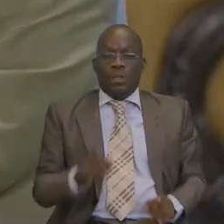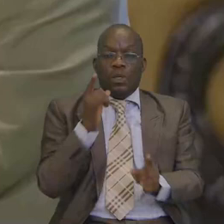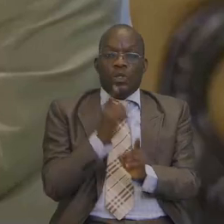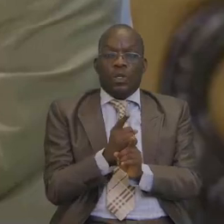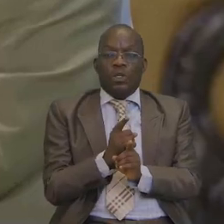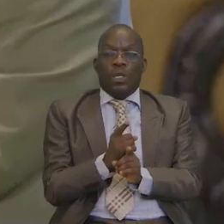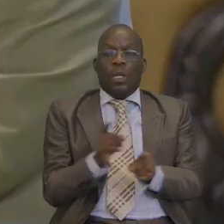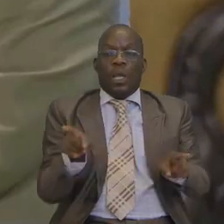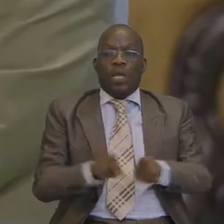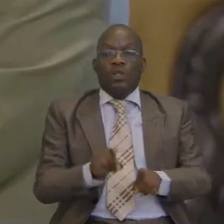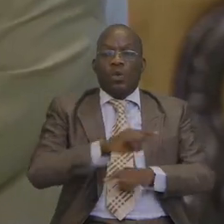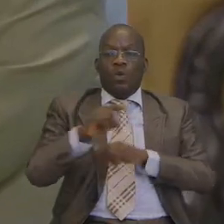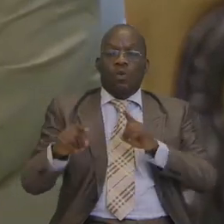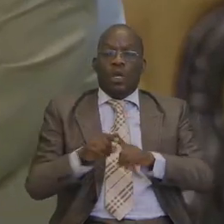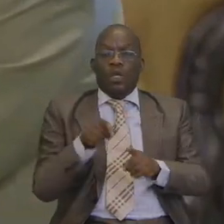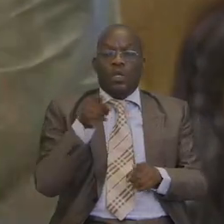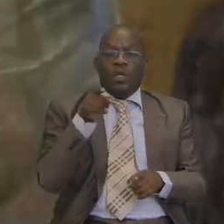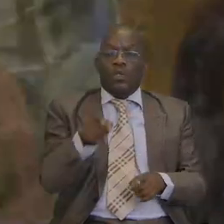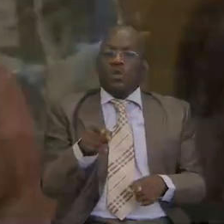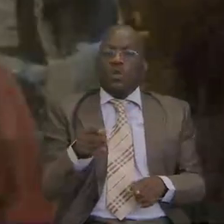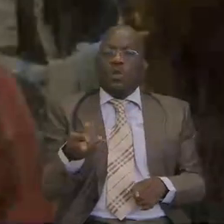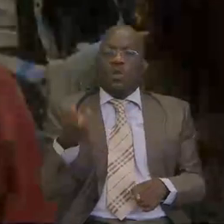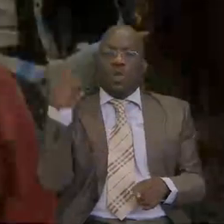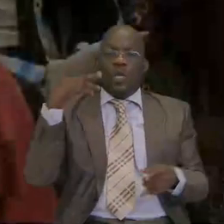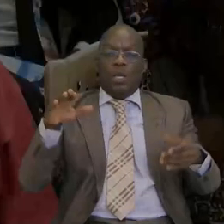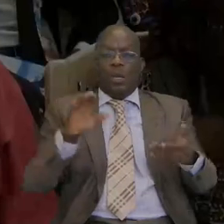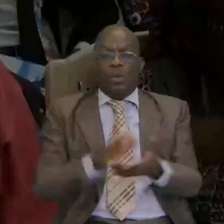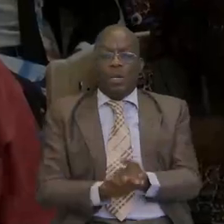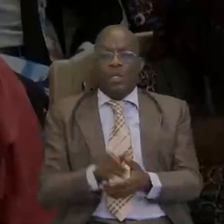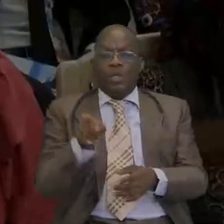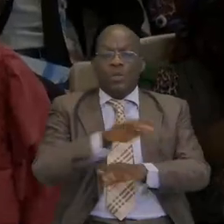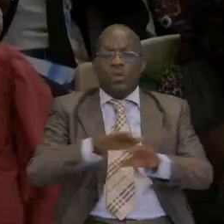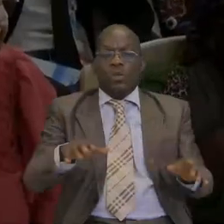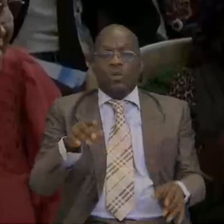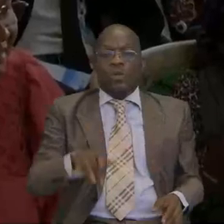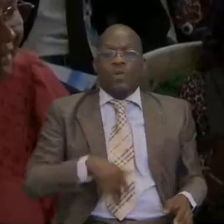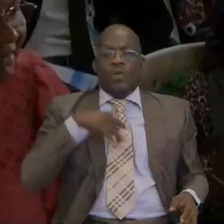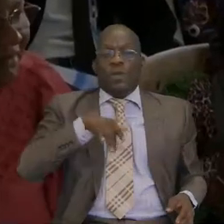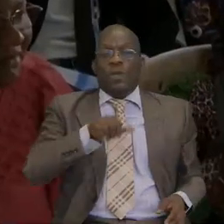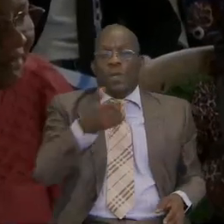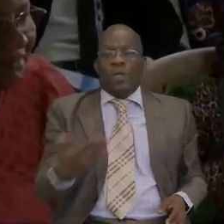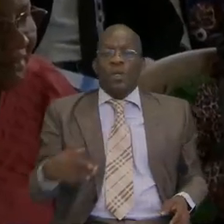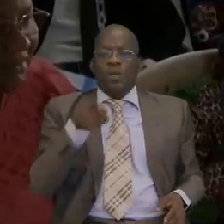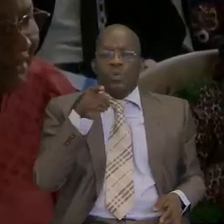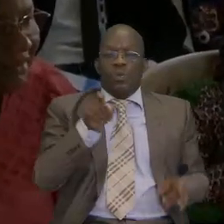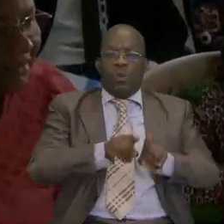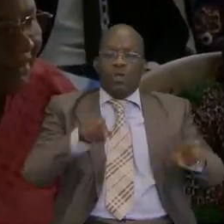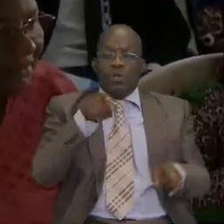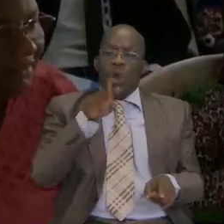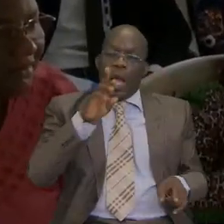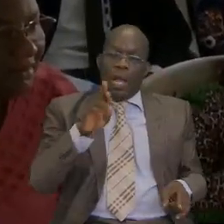Comme quand tu étais marié et tu n'as rien senti du tout. Mais le mariage a eu